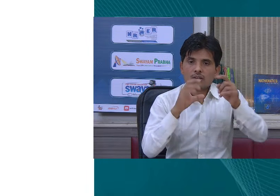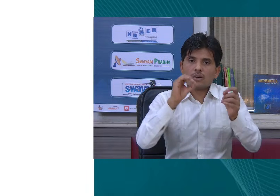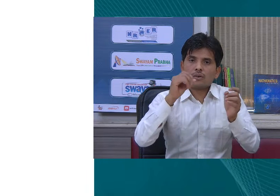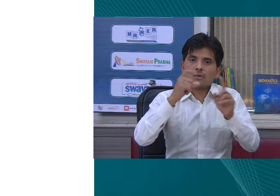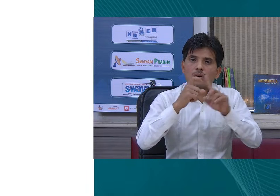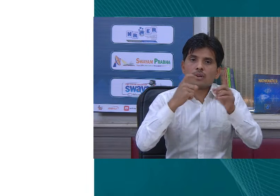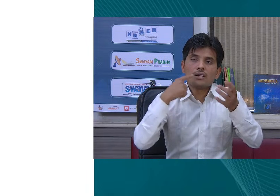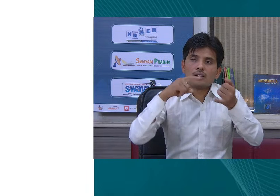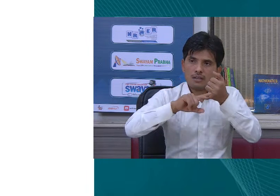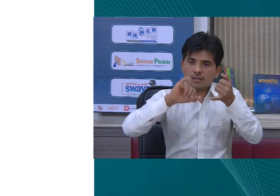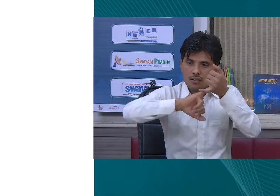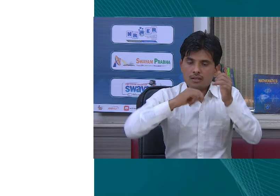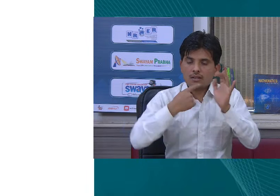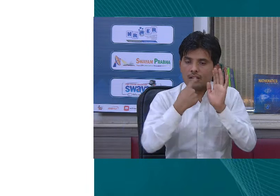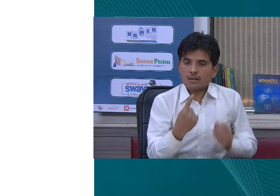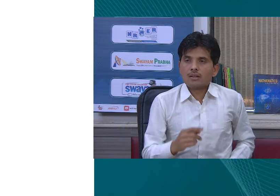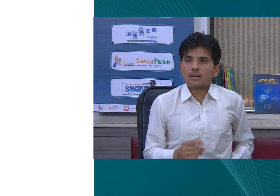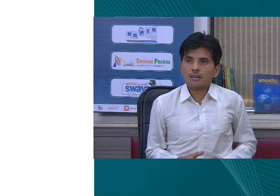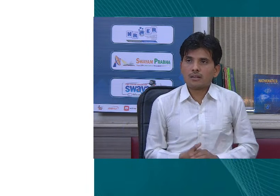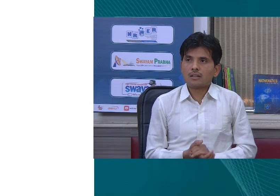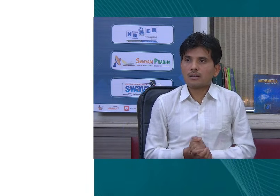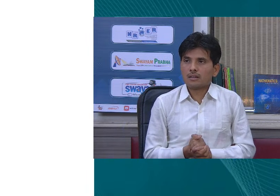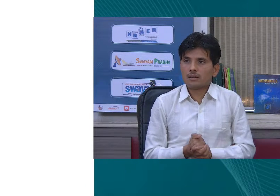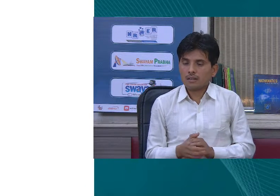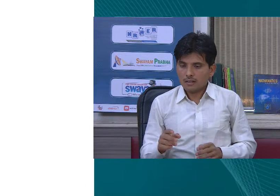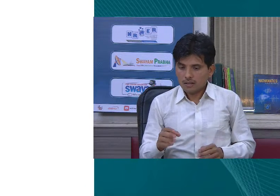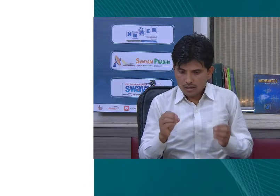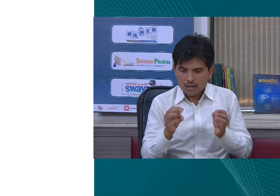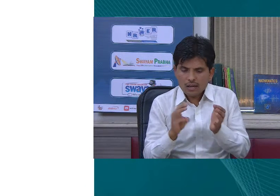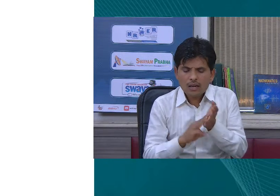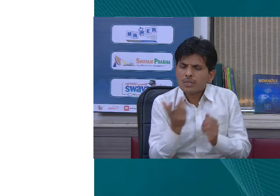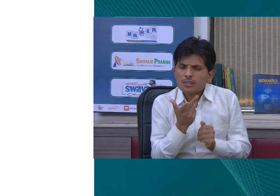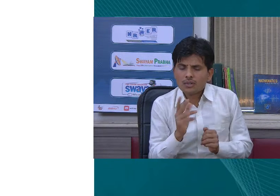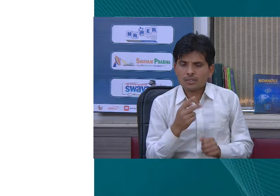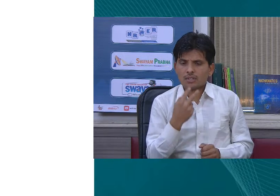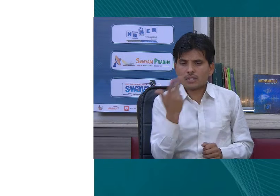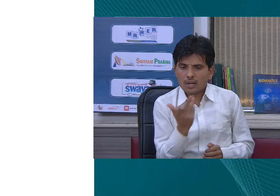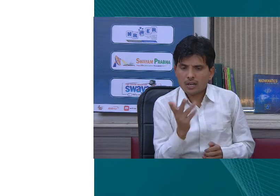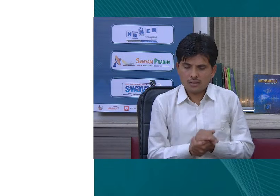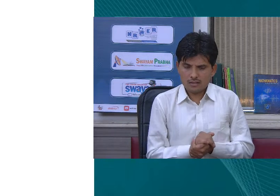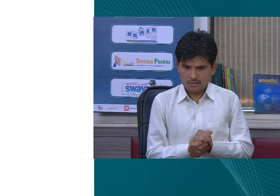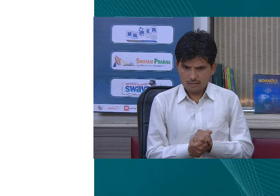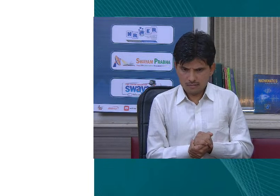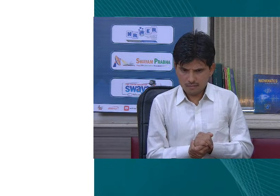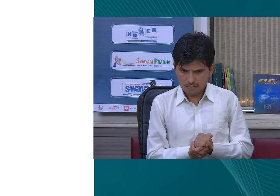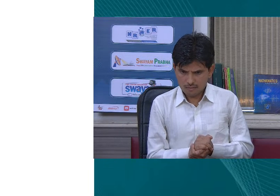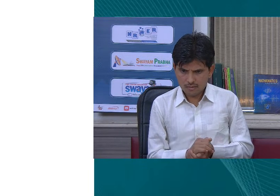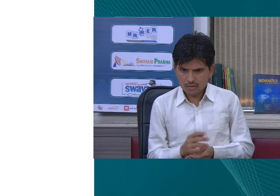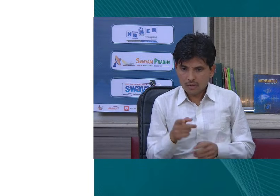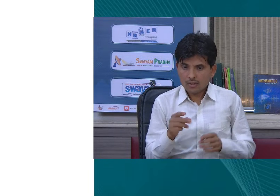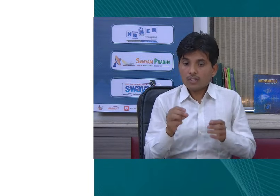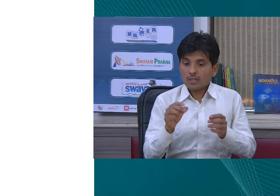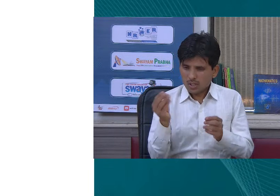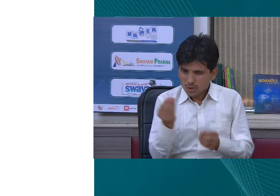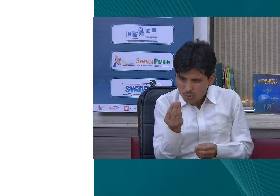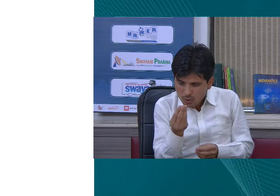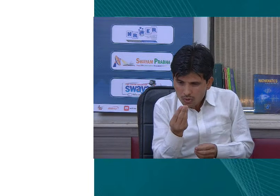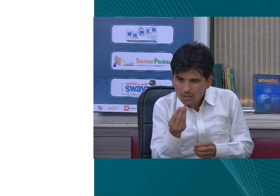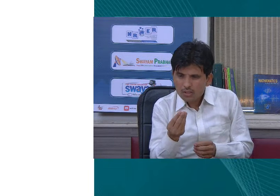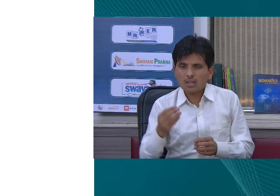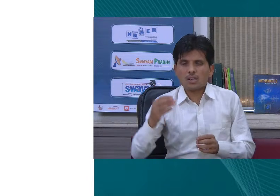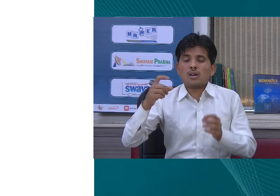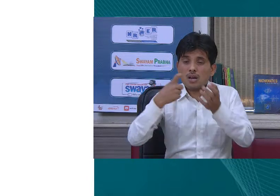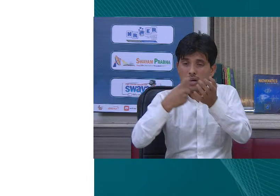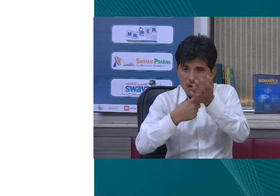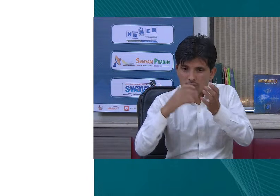also have the meteoroids. अब ये meteoroids क्या होते हैं? Meteoroids are small pieces of